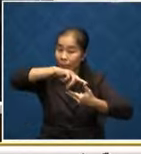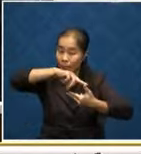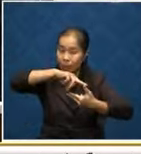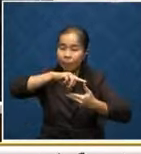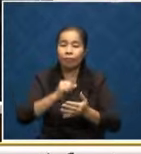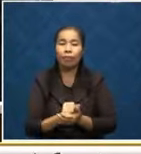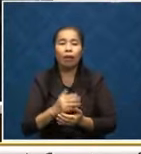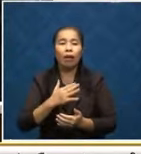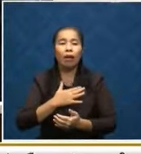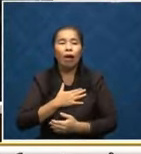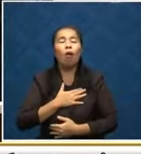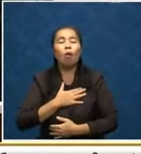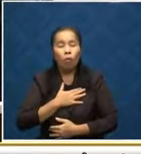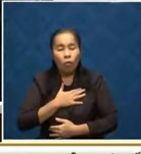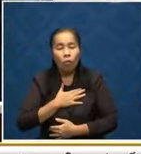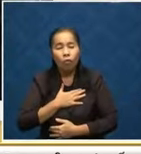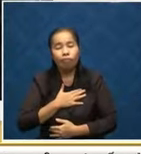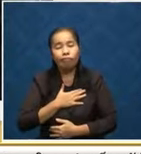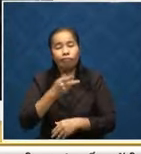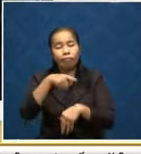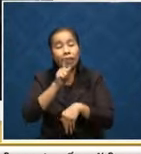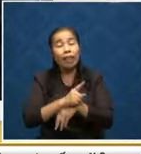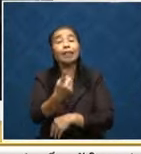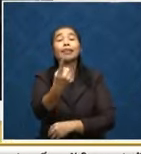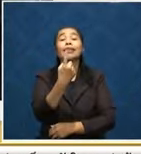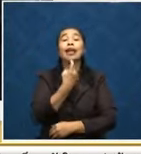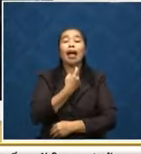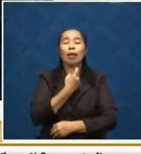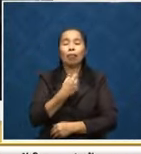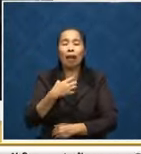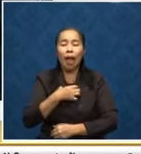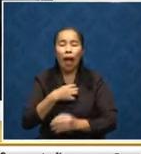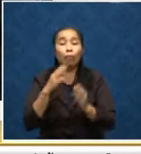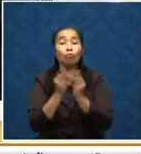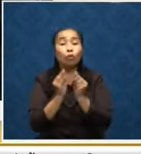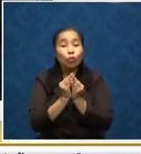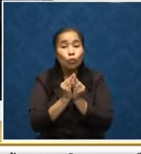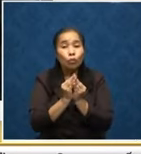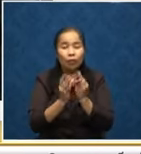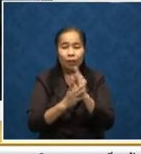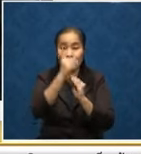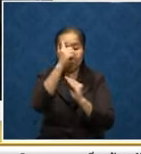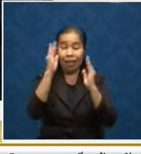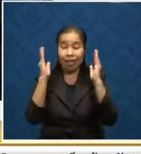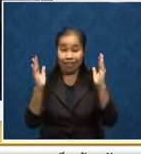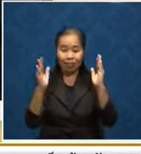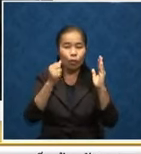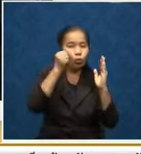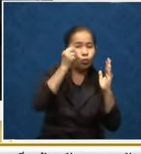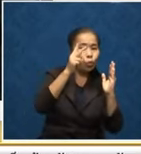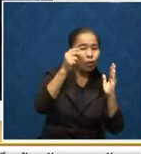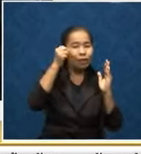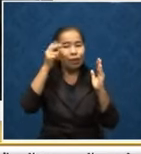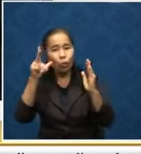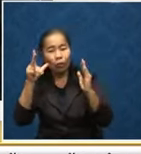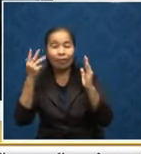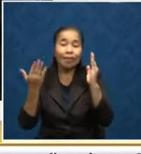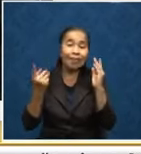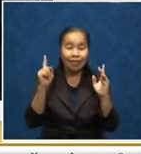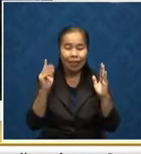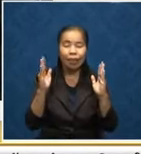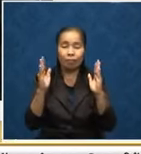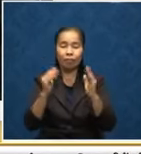ารือที่ให้ที่ท่านประธานให้สมาชิกได้หารือว่าจะประชุมสัปดาห์ละกี่วันนั้นในสมัยแต่ละสมัยประชุมนั้นผ